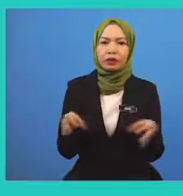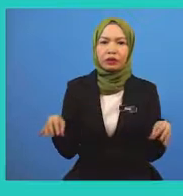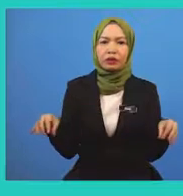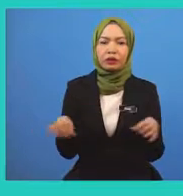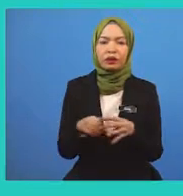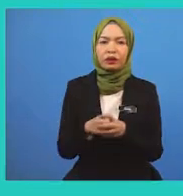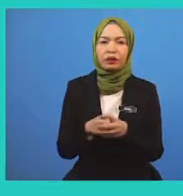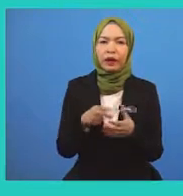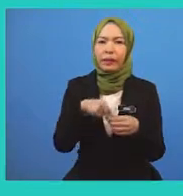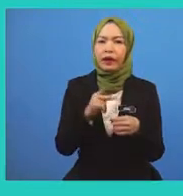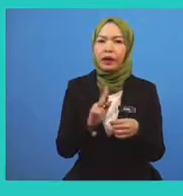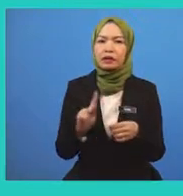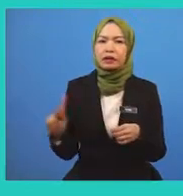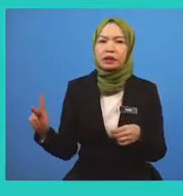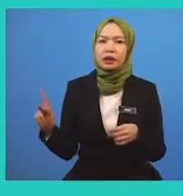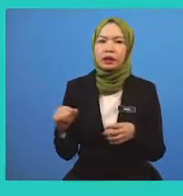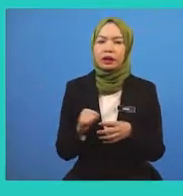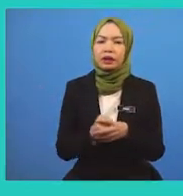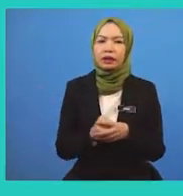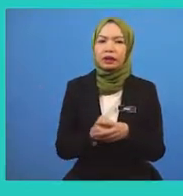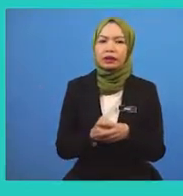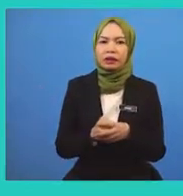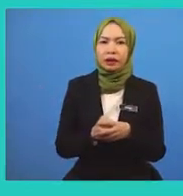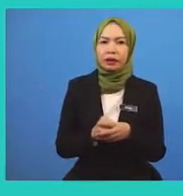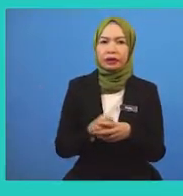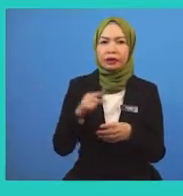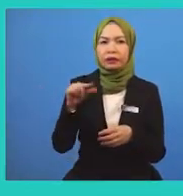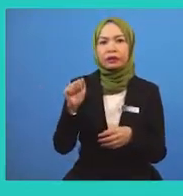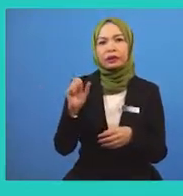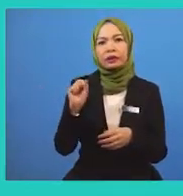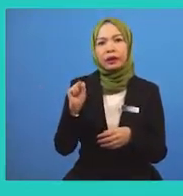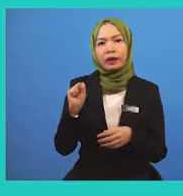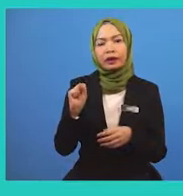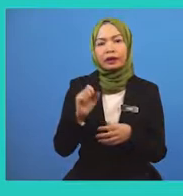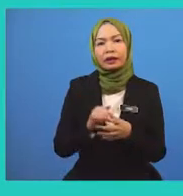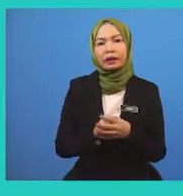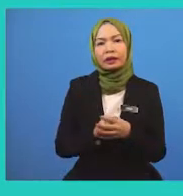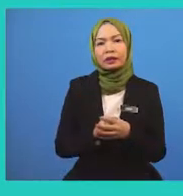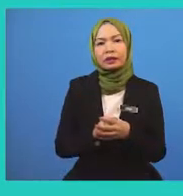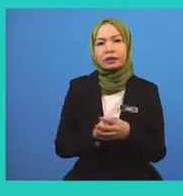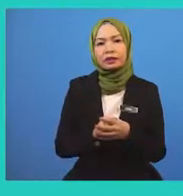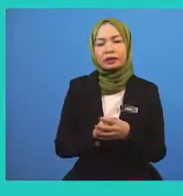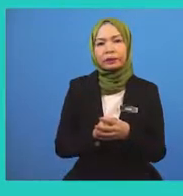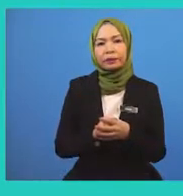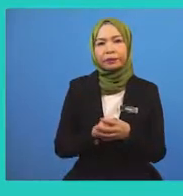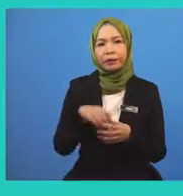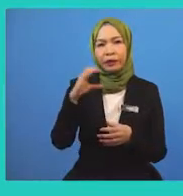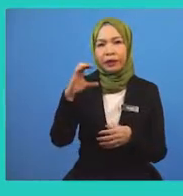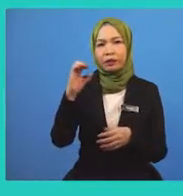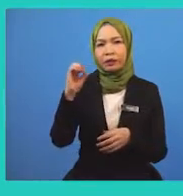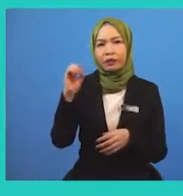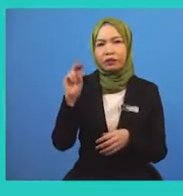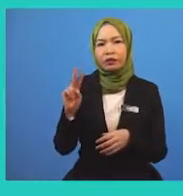kalsium oksida dan gas karbon dioksida dengan habanya sebanyak positif